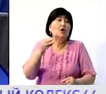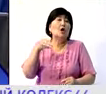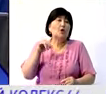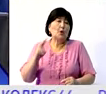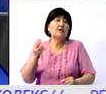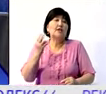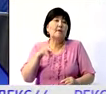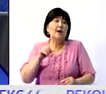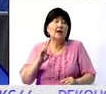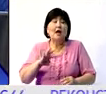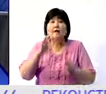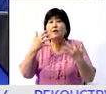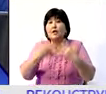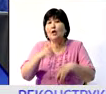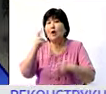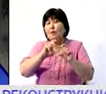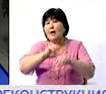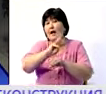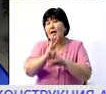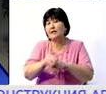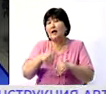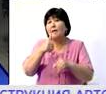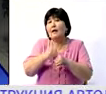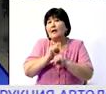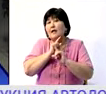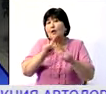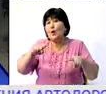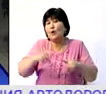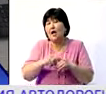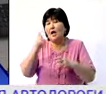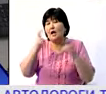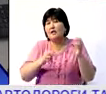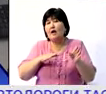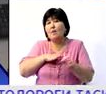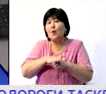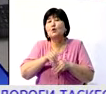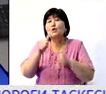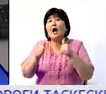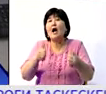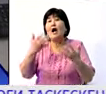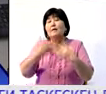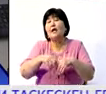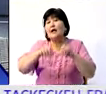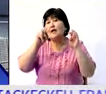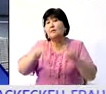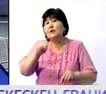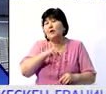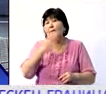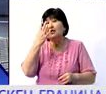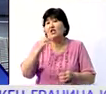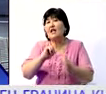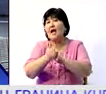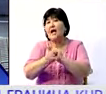цемента. Все оборудование на предприятии оснащено передовой технологией. Завод полностью автоматизирован. Специалисты работают в 4